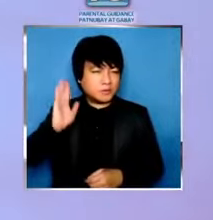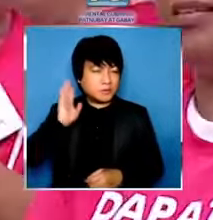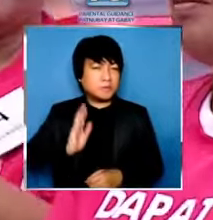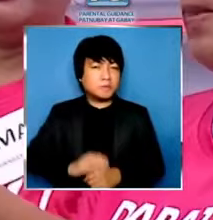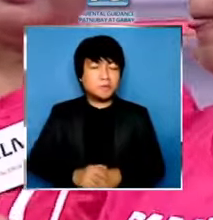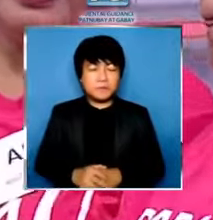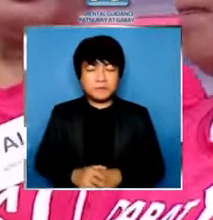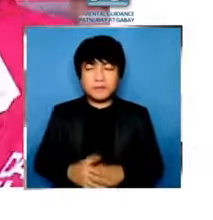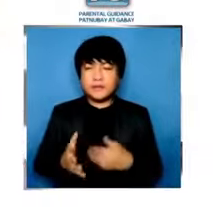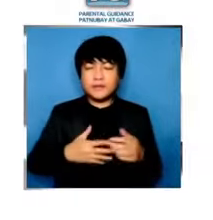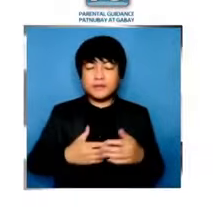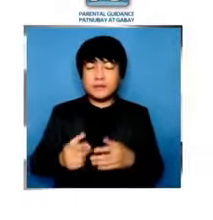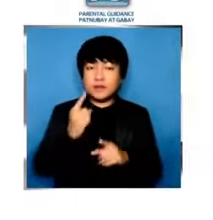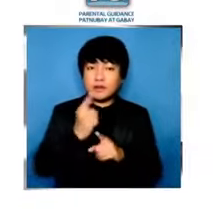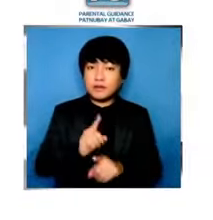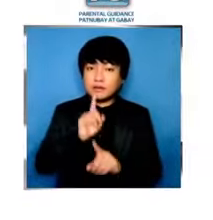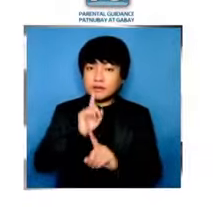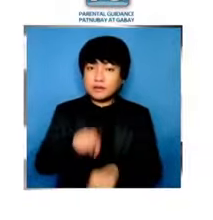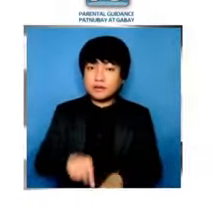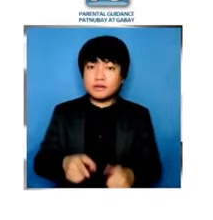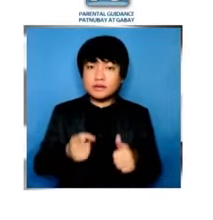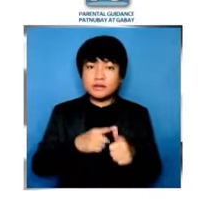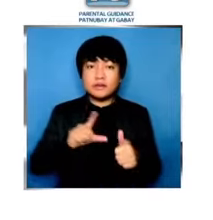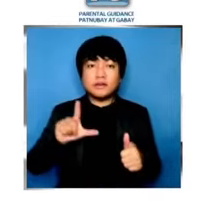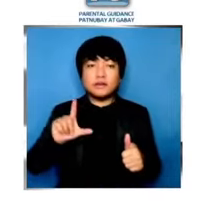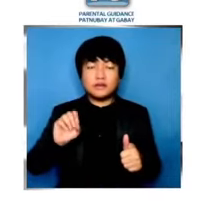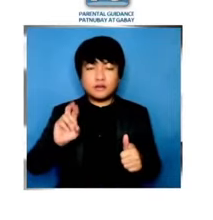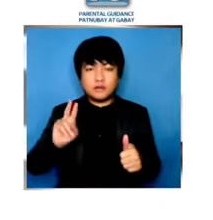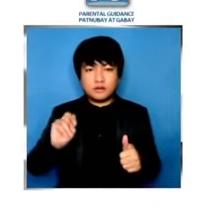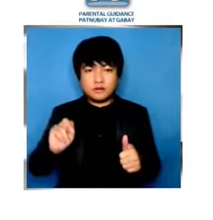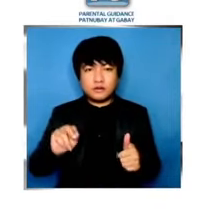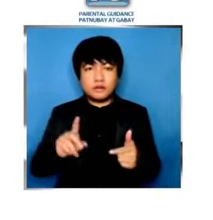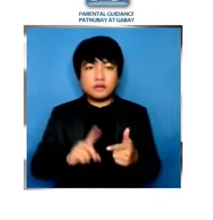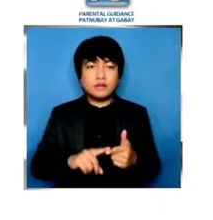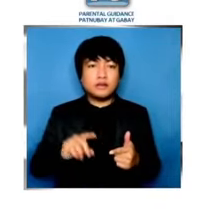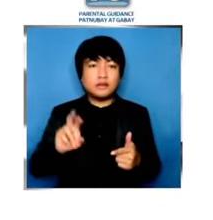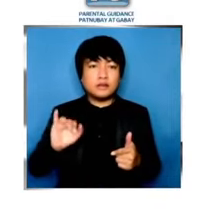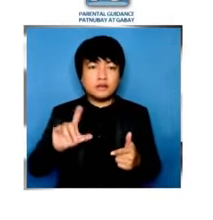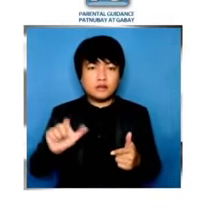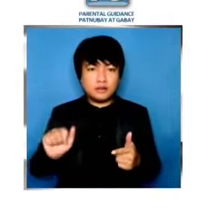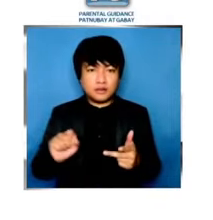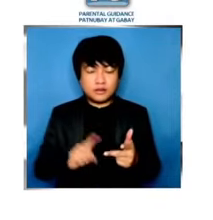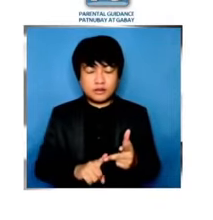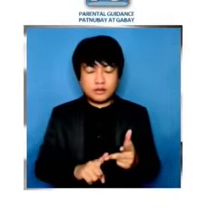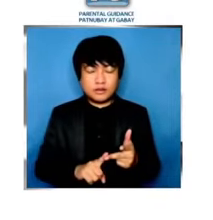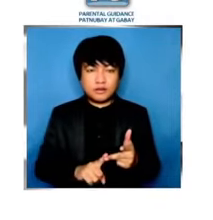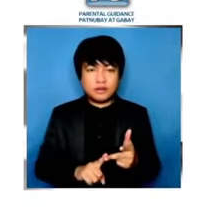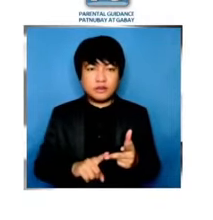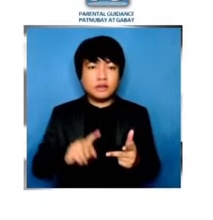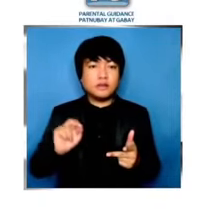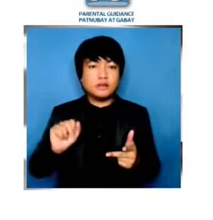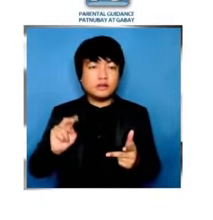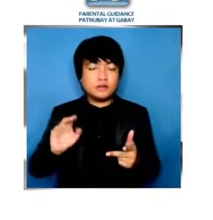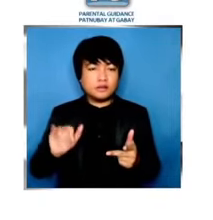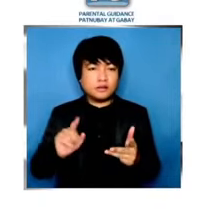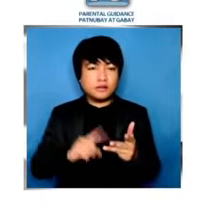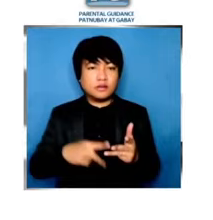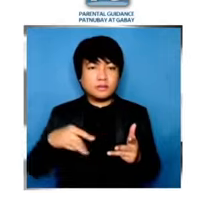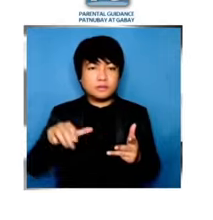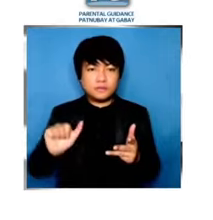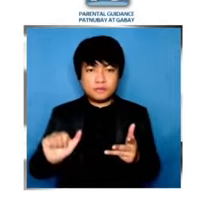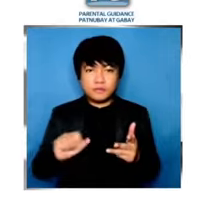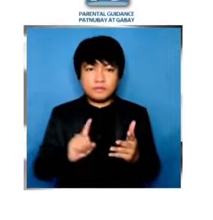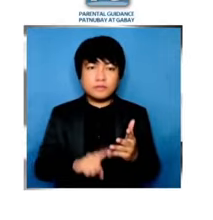Okay, ito mga tamang sagot. Loren Legarda, Risa Ontiveros, Nancy Binay, Pia Cayetano,